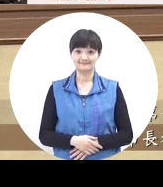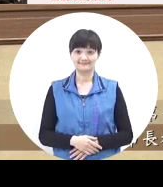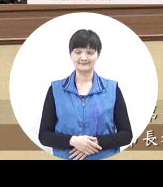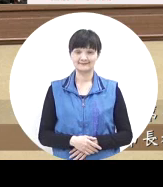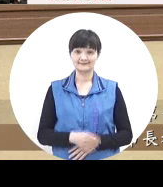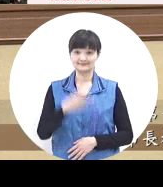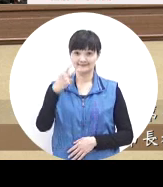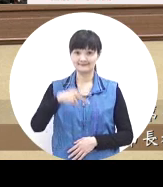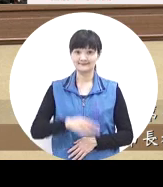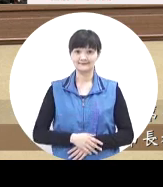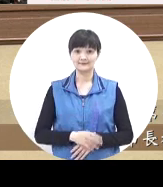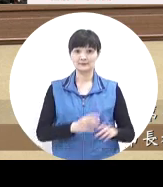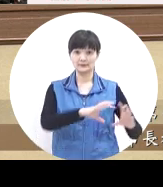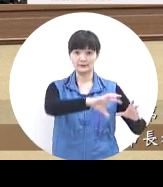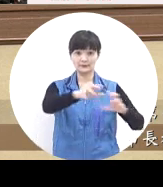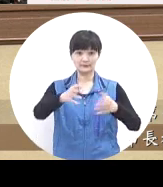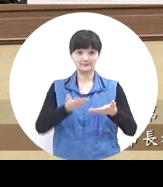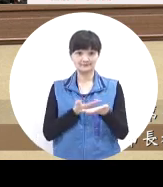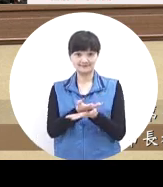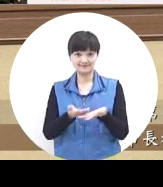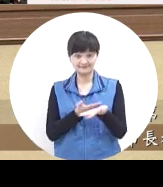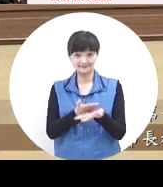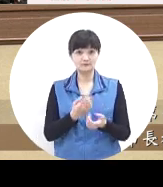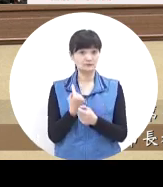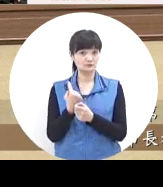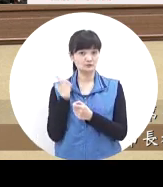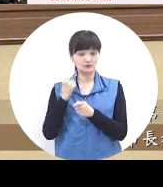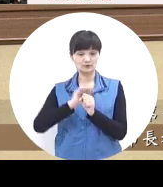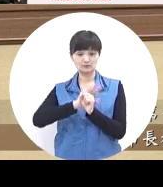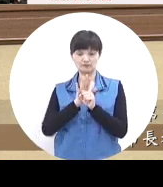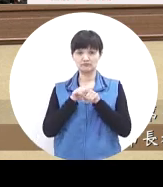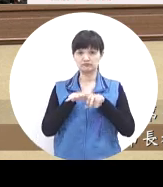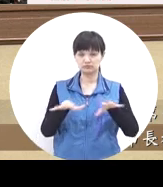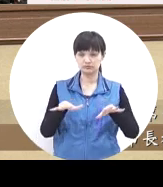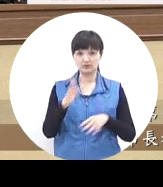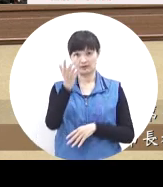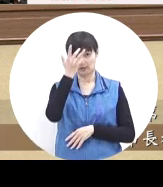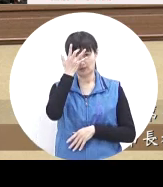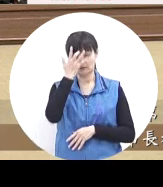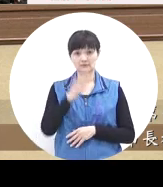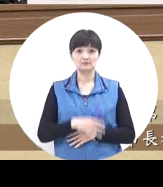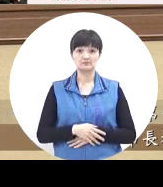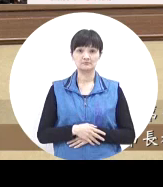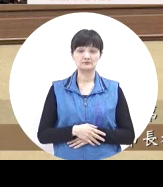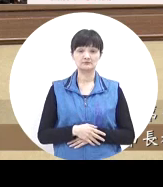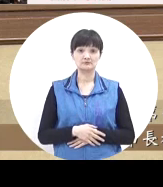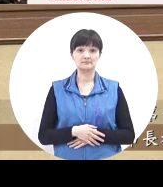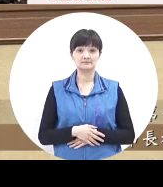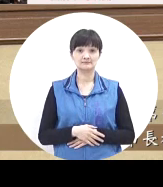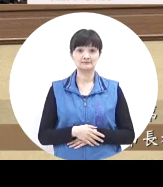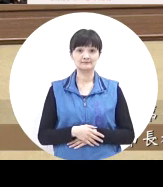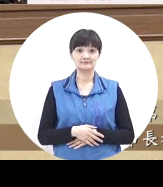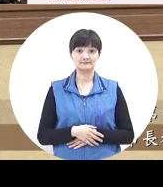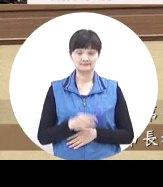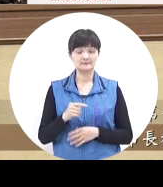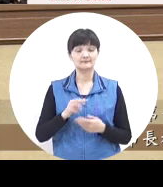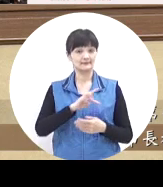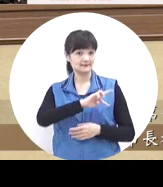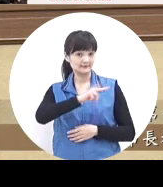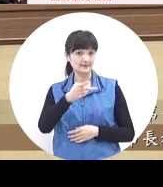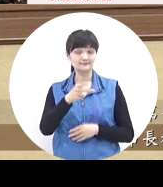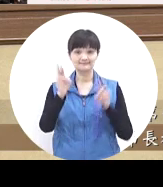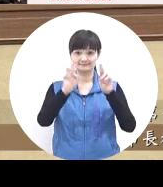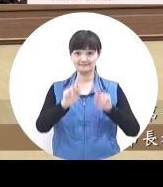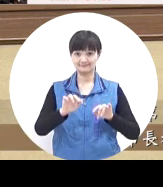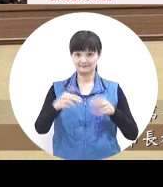还有我们的国际交流，因为去年受到疫情，所以在整个主办后参加我们都用线上的国际论坛来交